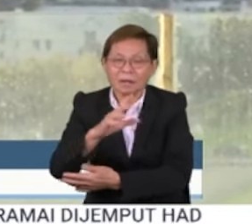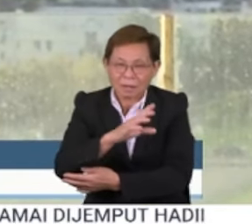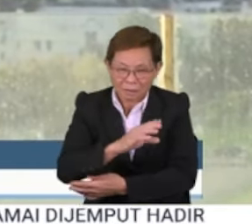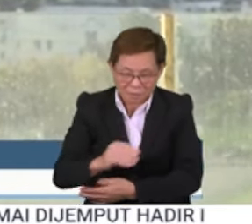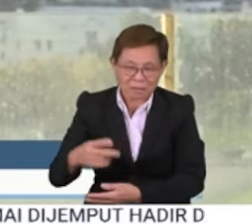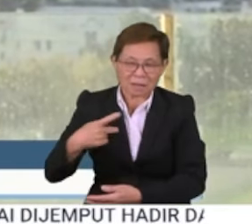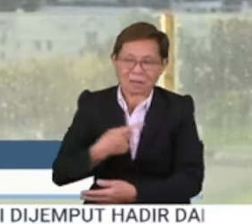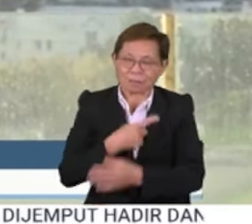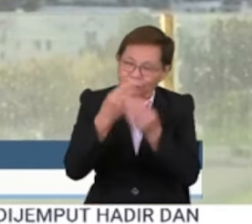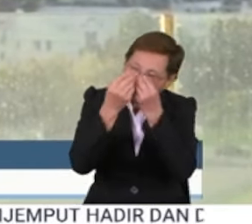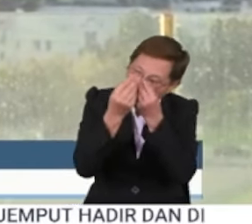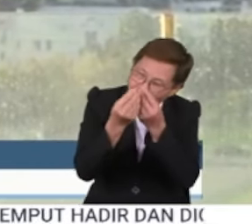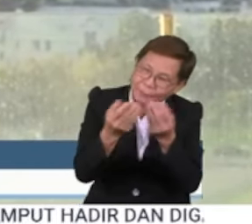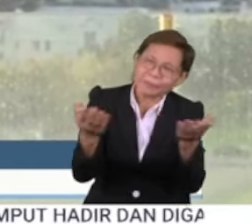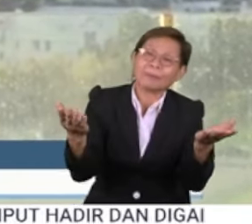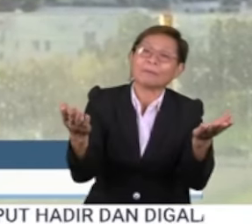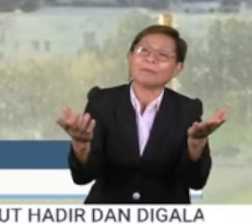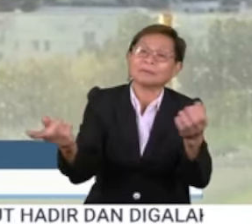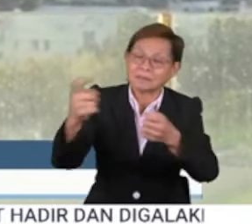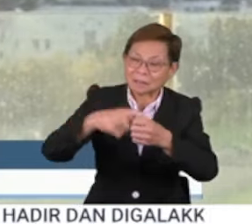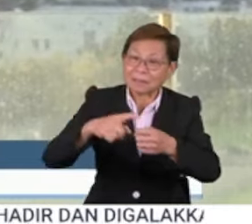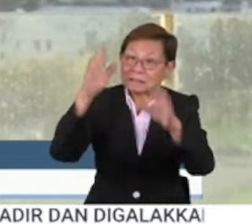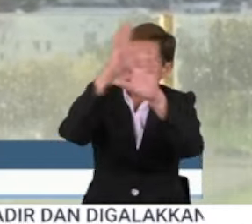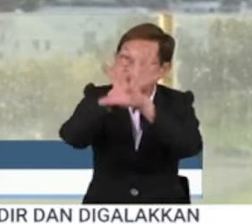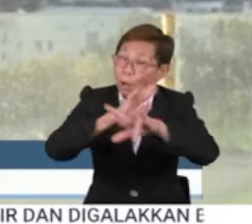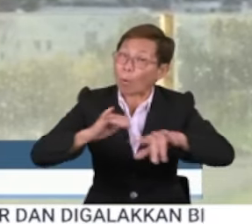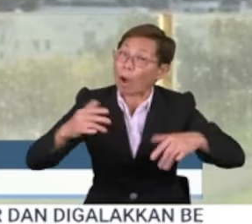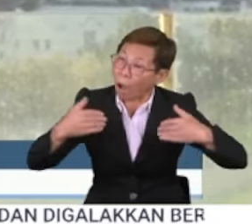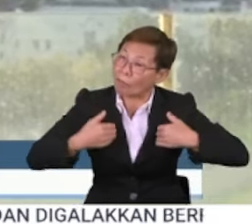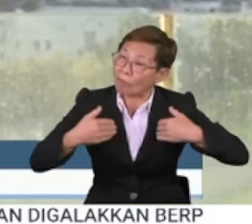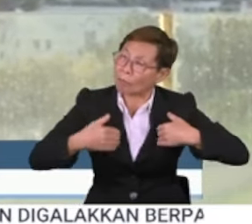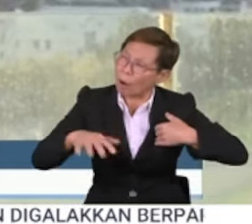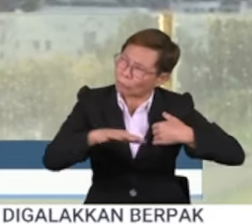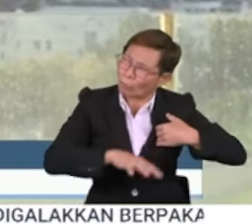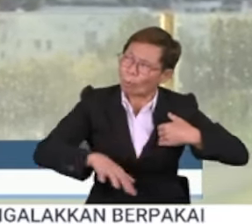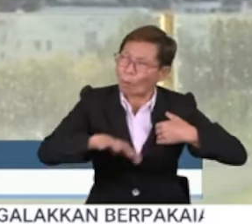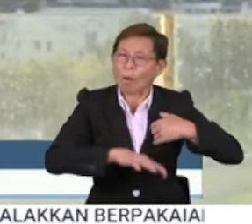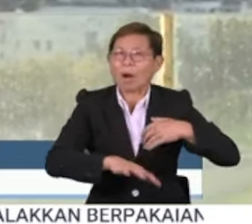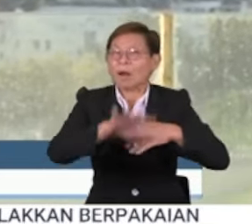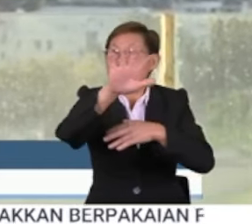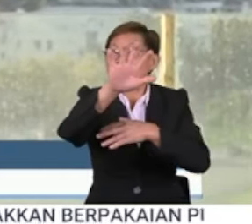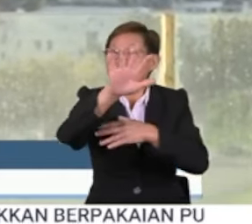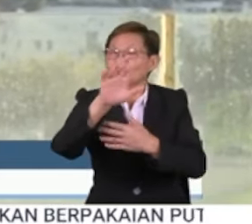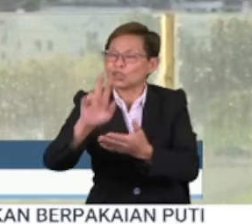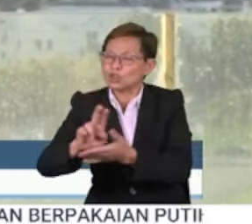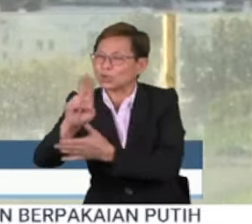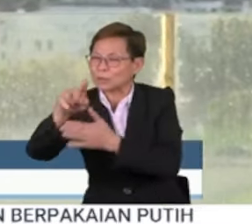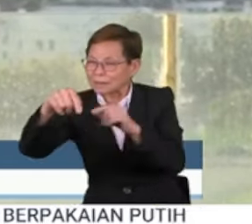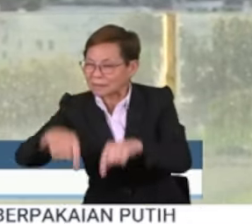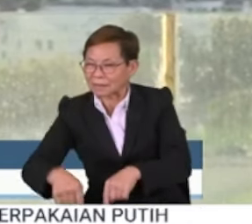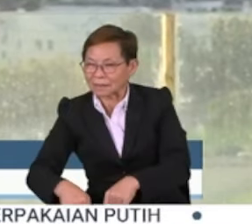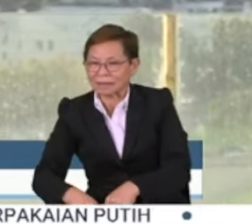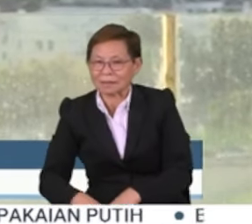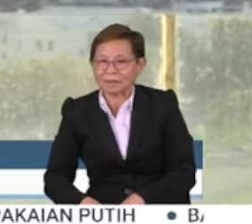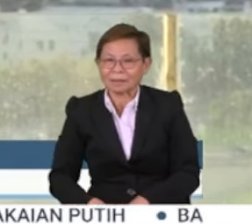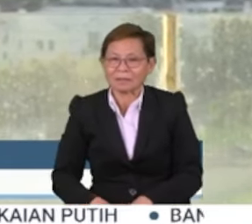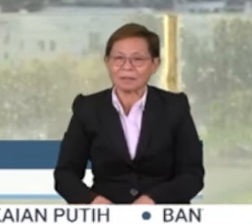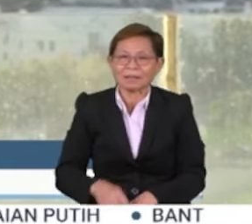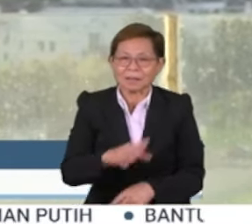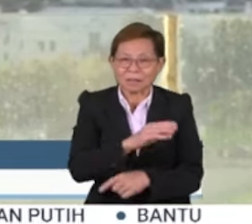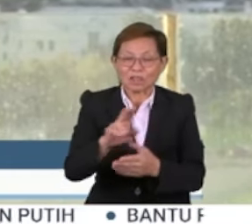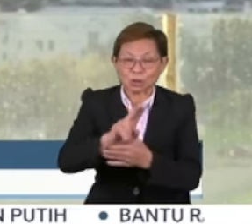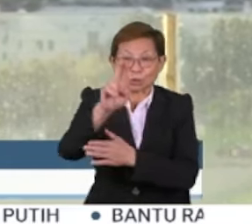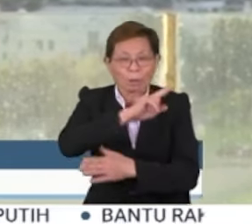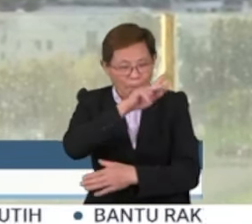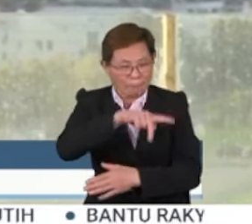juga memaklumkan pada mereka tentang di Sarawak ini kita ada tidak kurang daripada 5 institusi pengajian tinggi, Sentek dan universiti